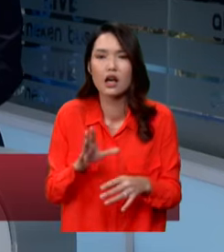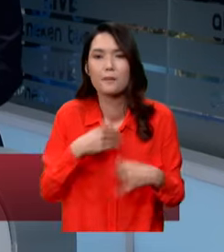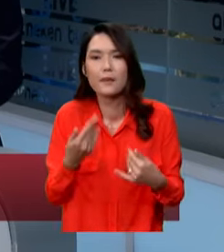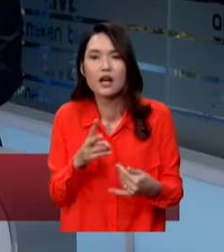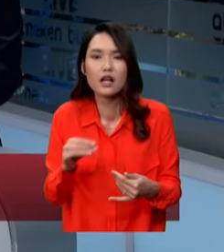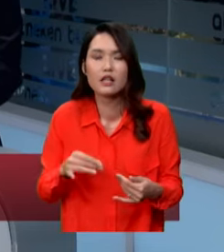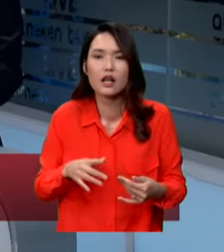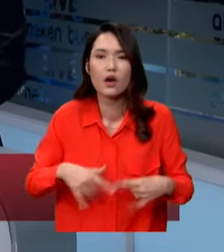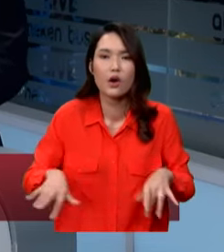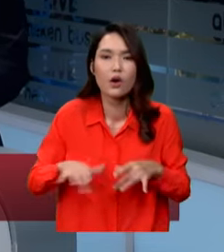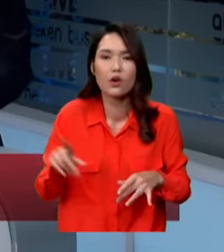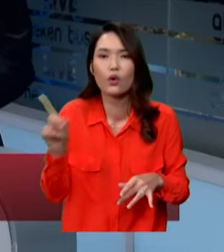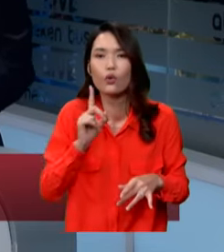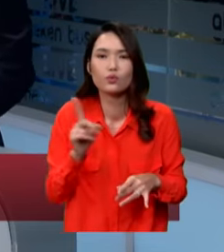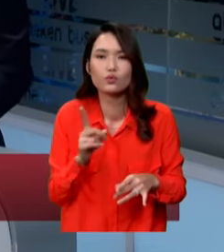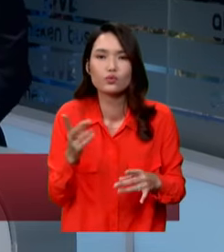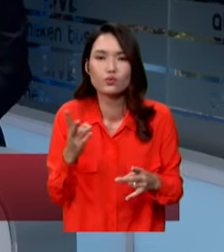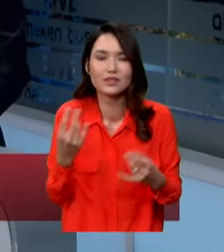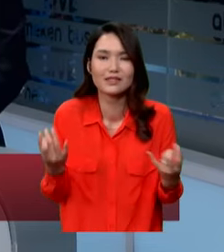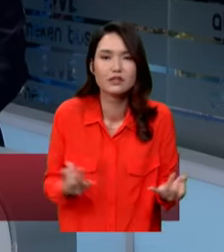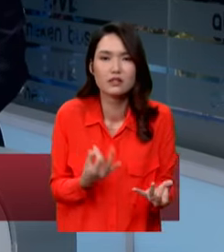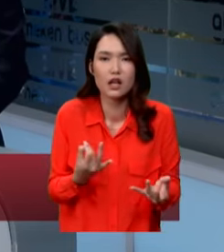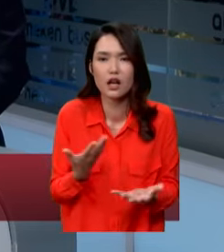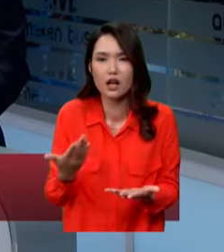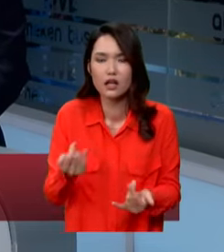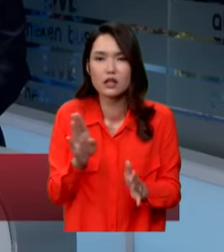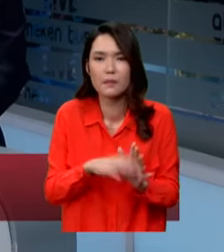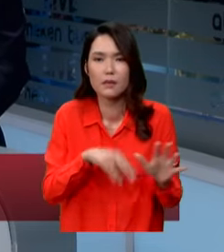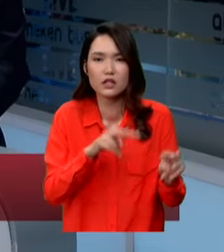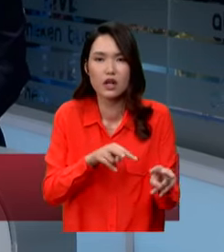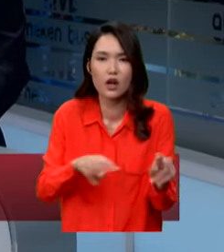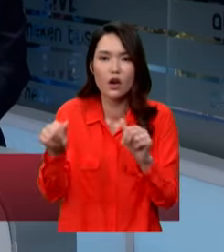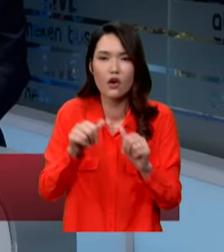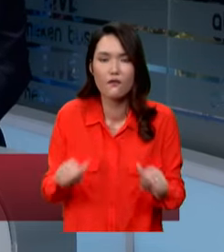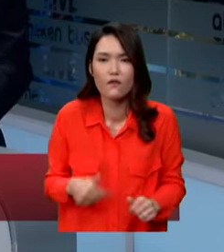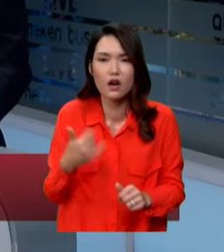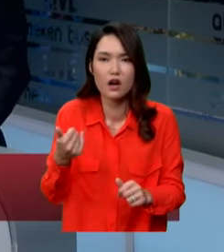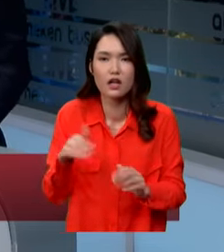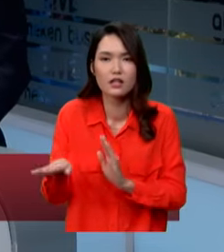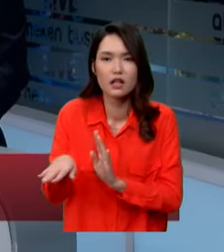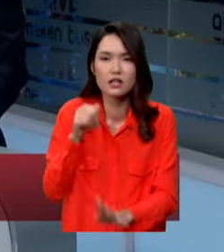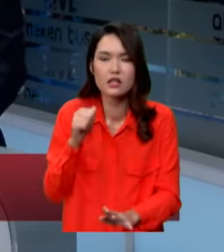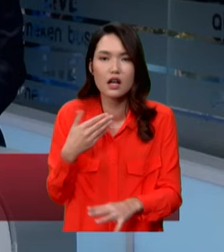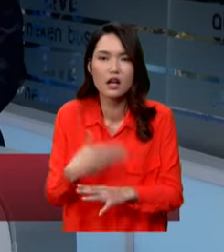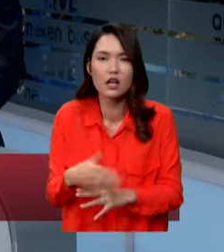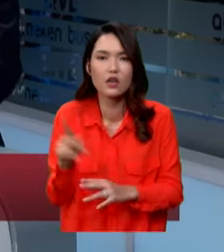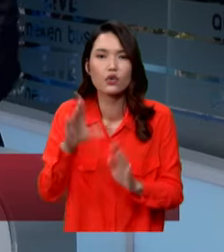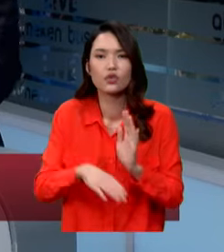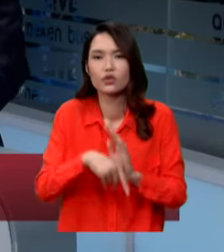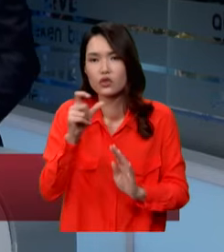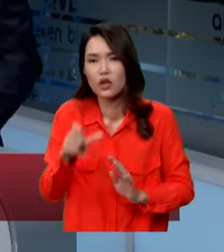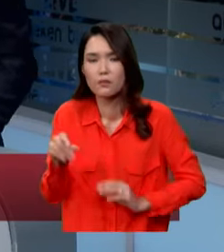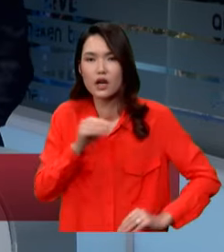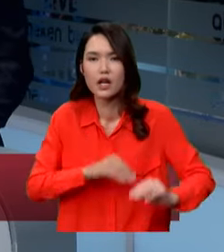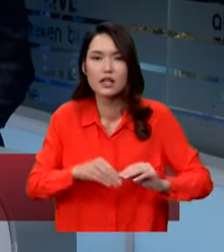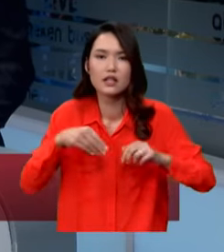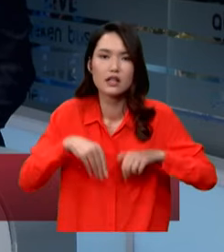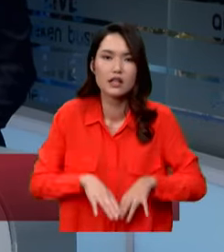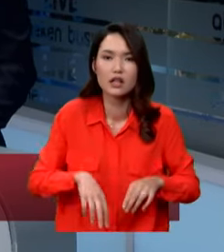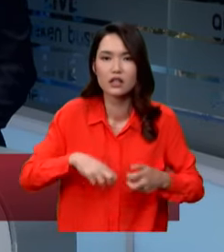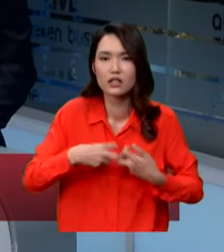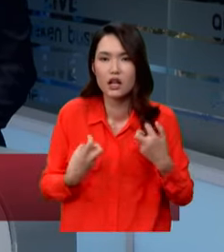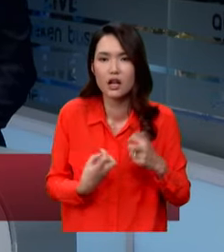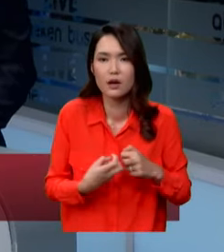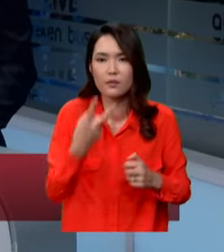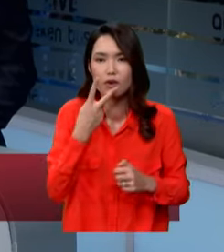микрокредитные организации в том, что они заинтересованы в бесконтрольном оформлении займов. Что депутаты предлагают для решения проблемы, расскажет